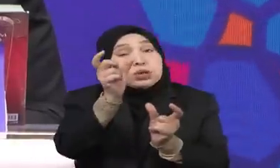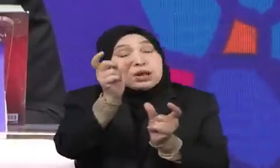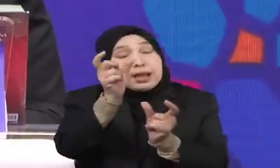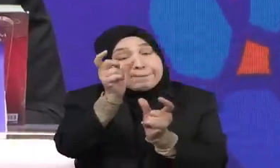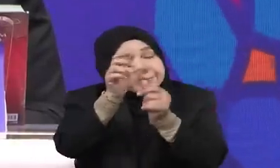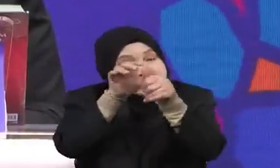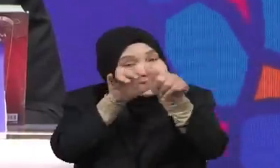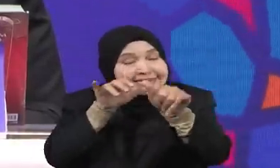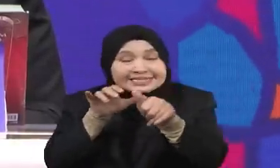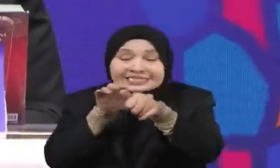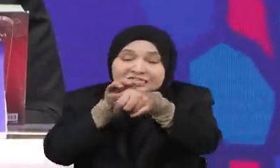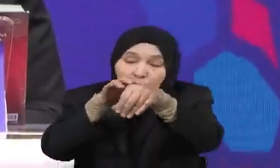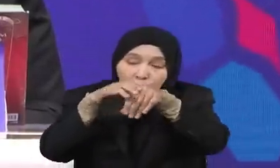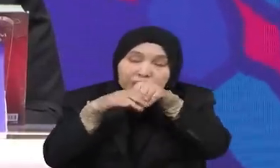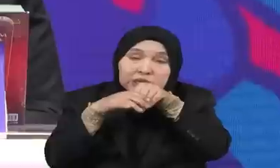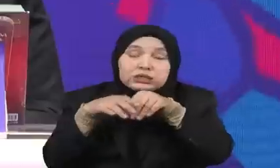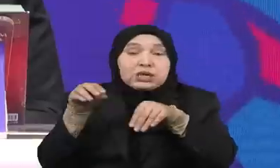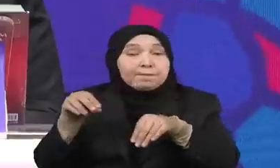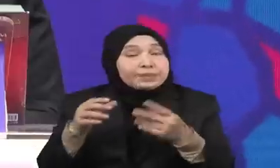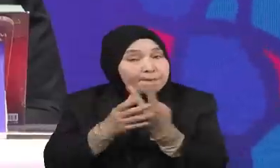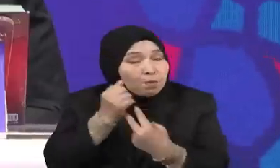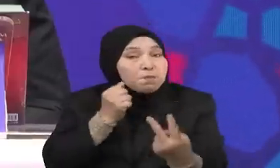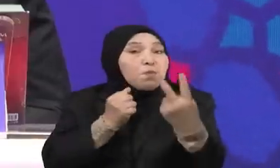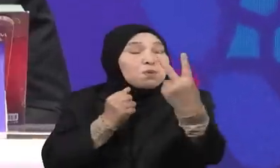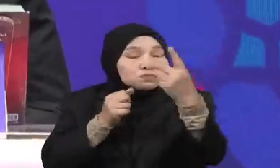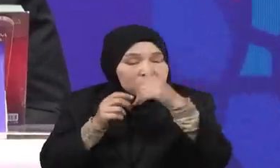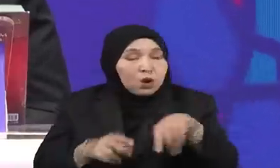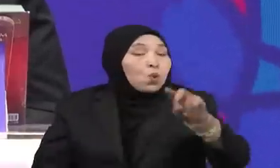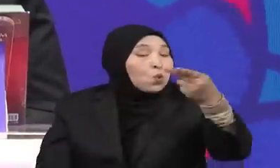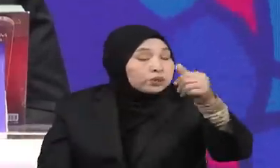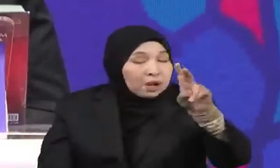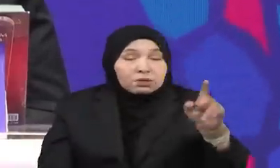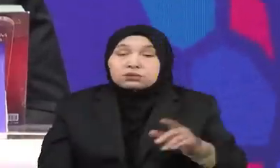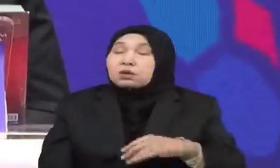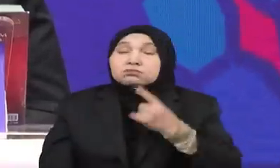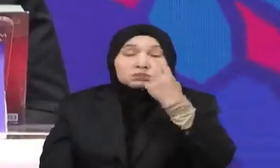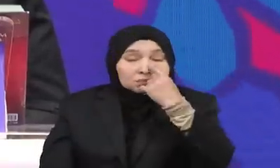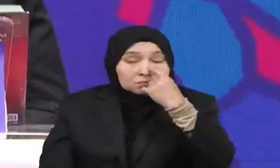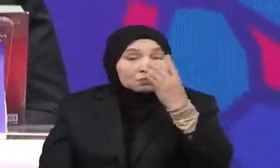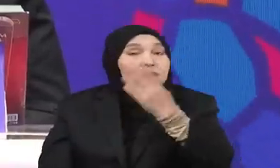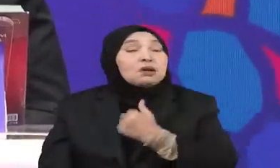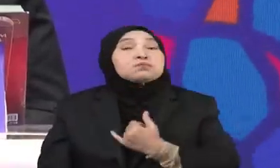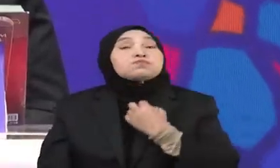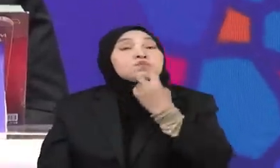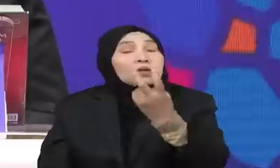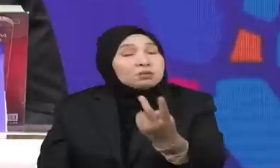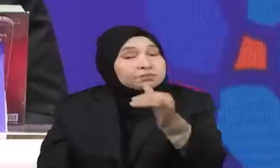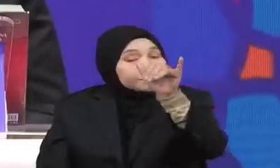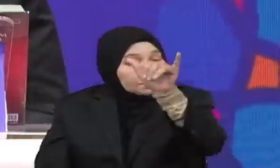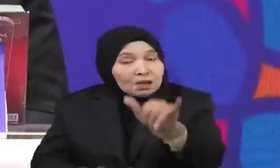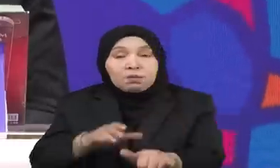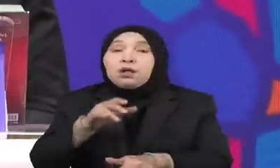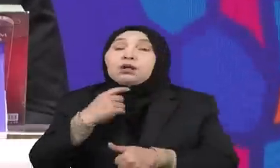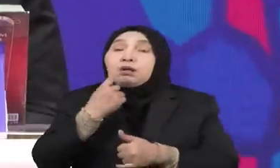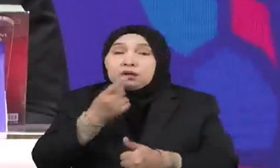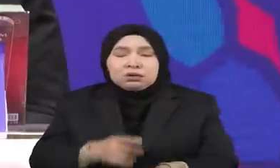ya dia bunyi dua-dua sunah pembunyi suara dengung di hidung suara Iya yang dimasukkan pun